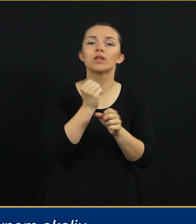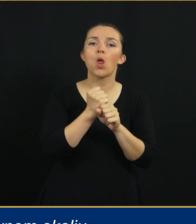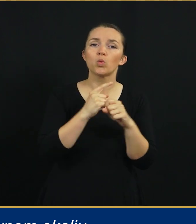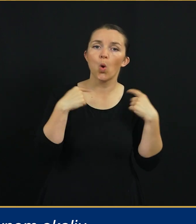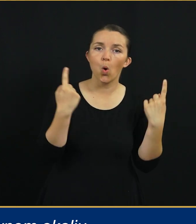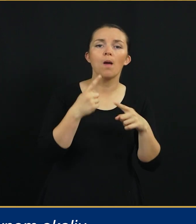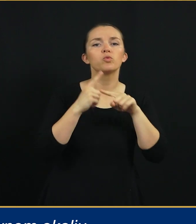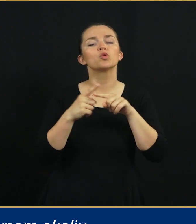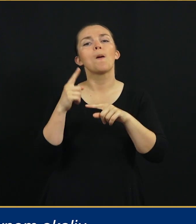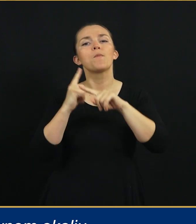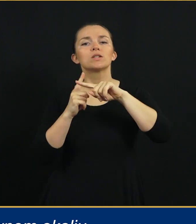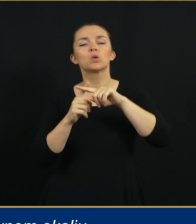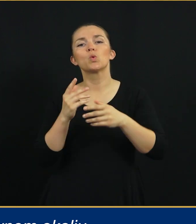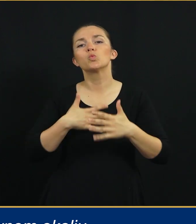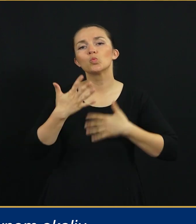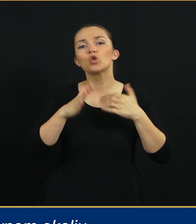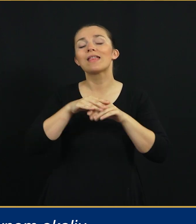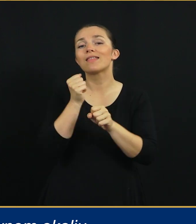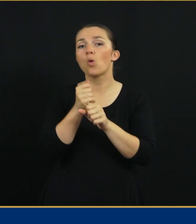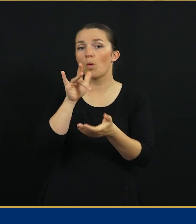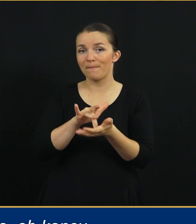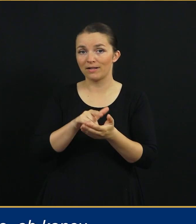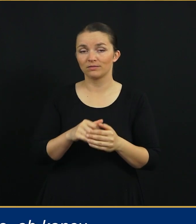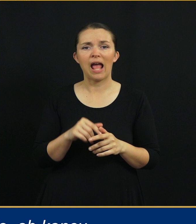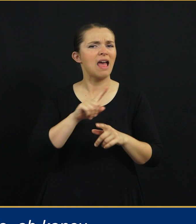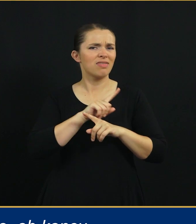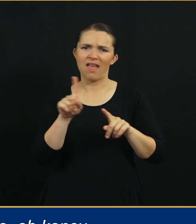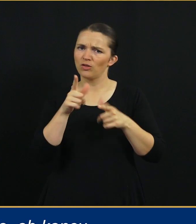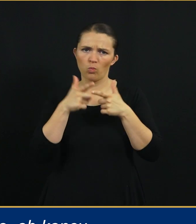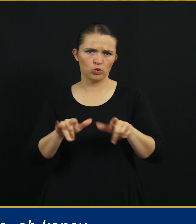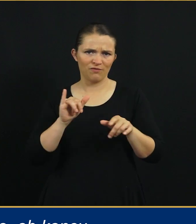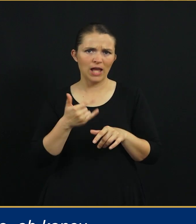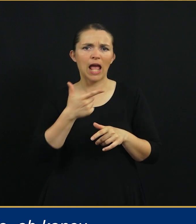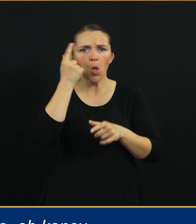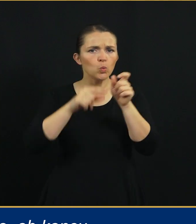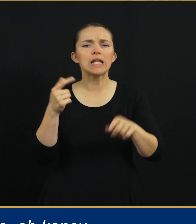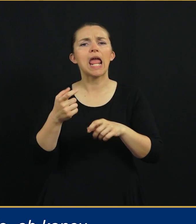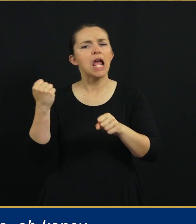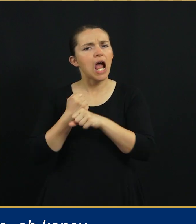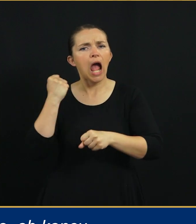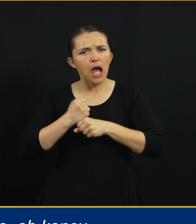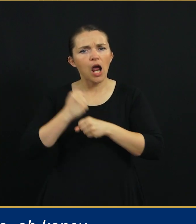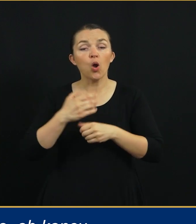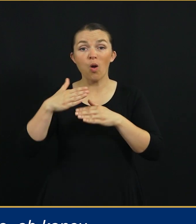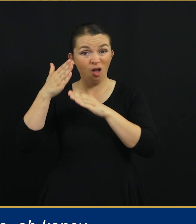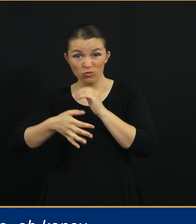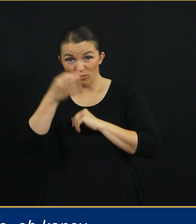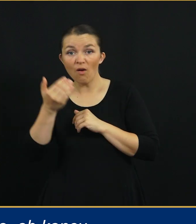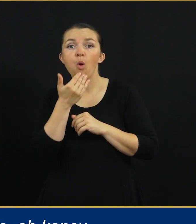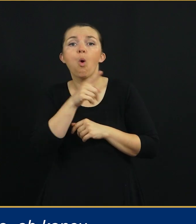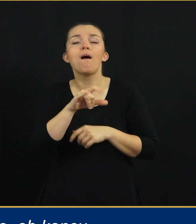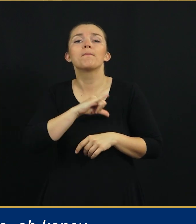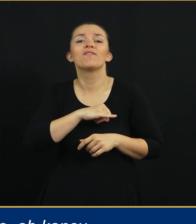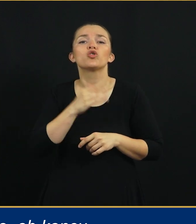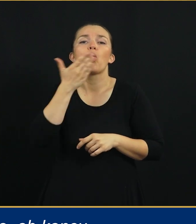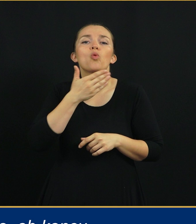okolju in pozitivnem vzdušju na delovnem mestu. Nesprejemljivo je, da ljudje garajo, ob koncu dneva pa si komaj